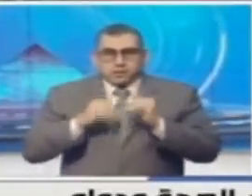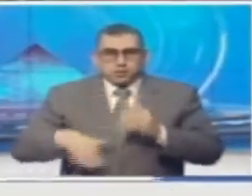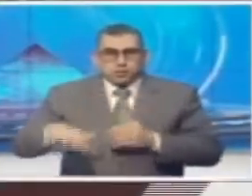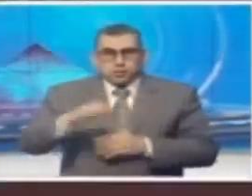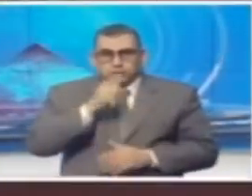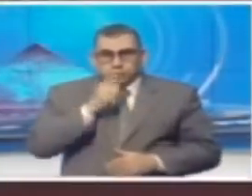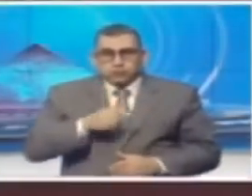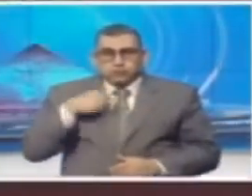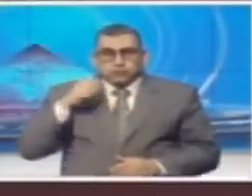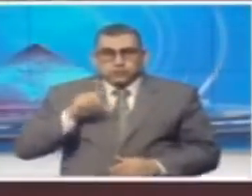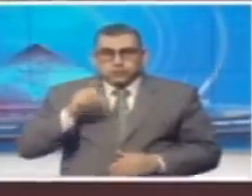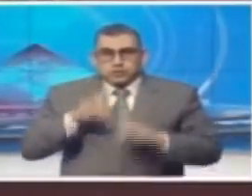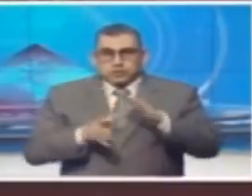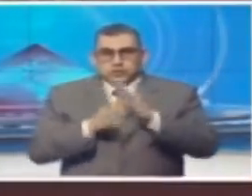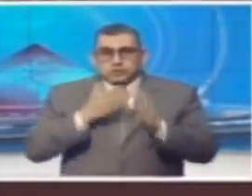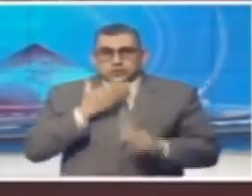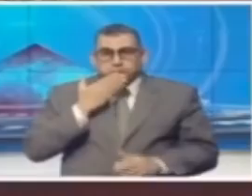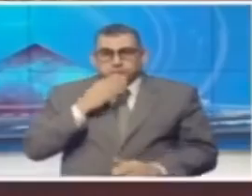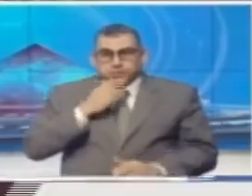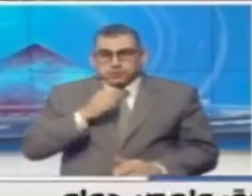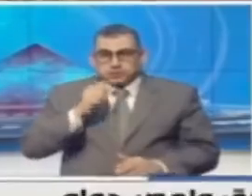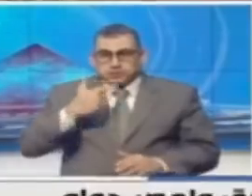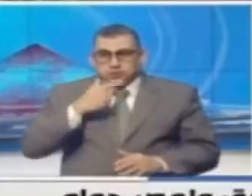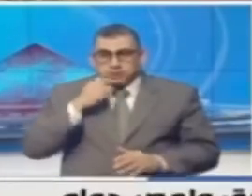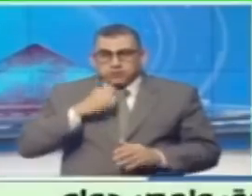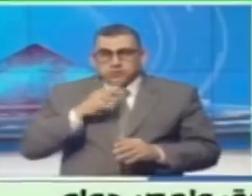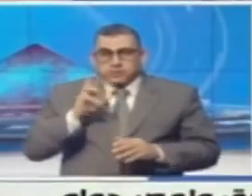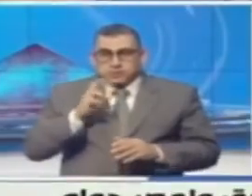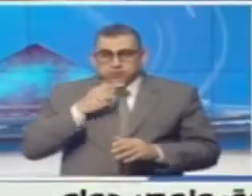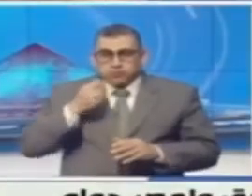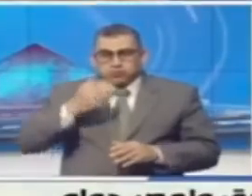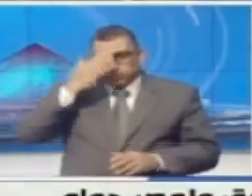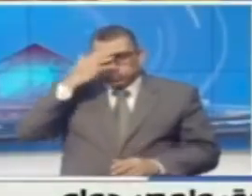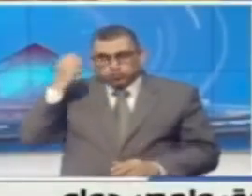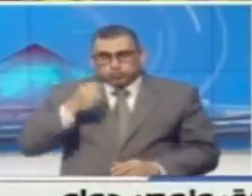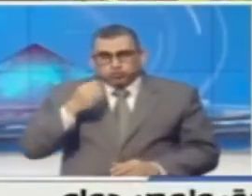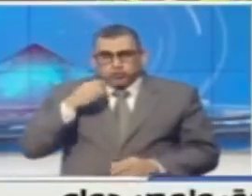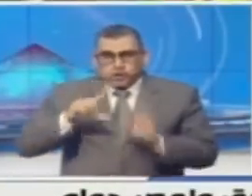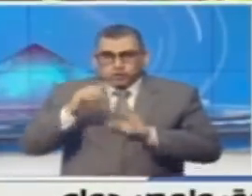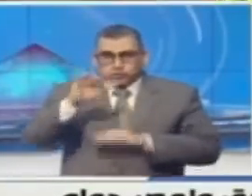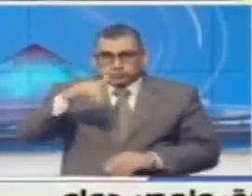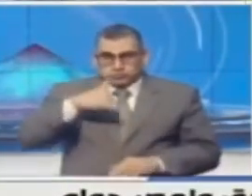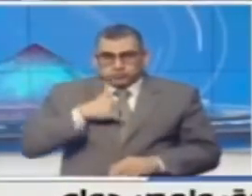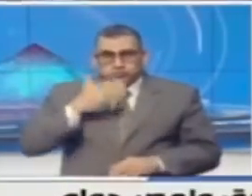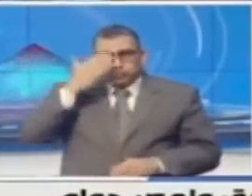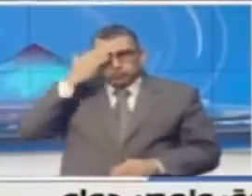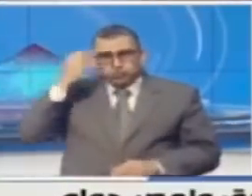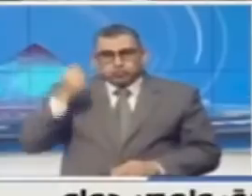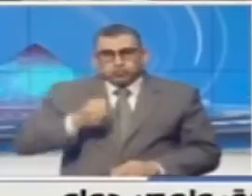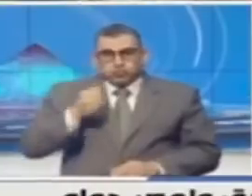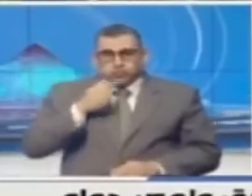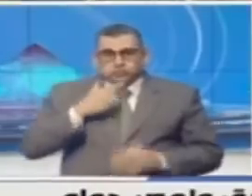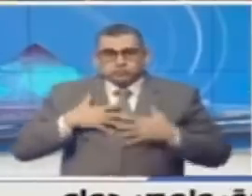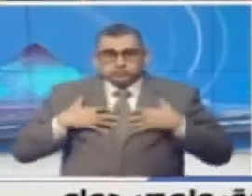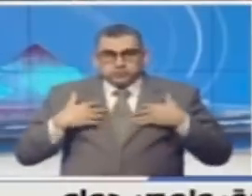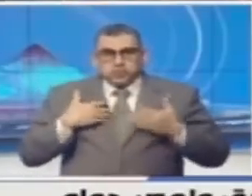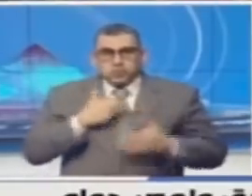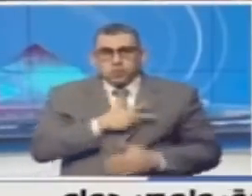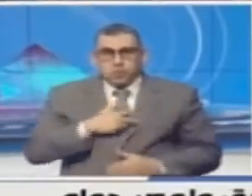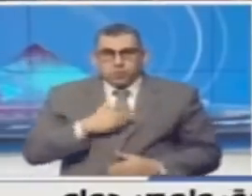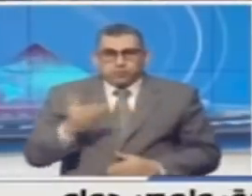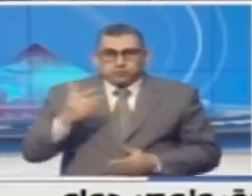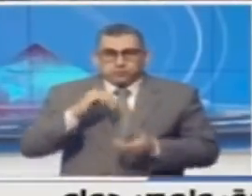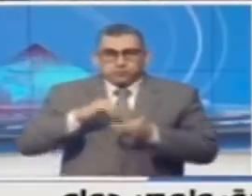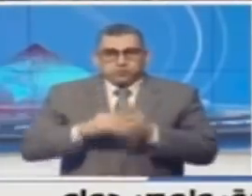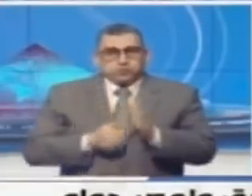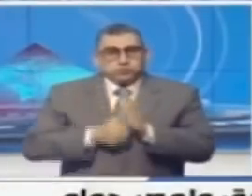من جانبه توجه البابا تودروس الثاني بالشكر لرئيس الوزراء على زيارته، معربا عن تمنياته للحكومة